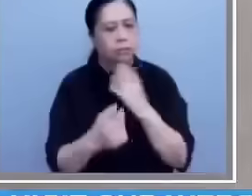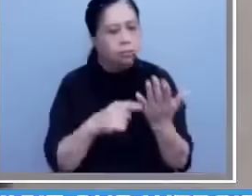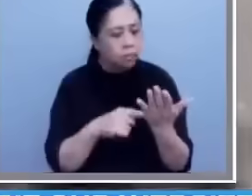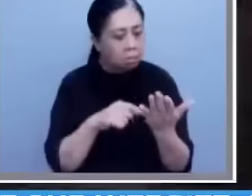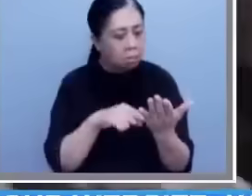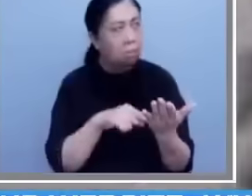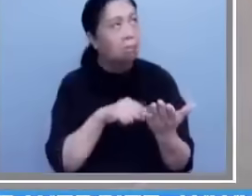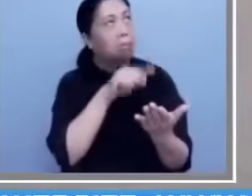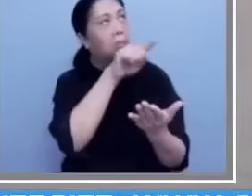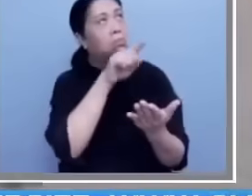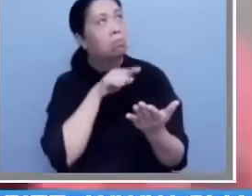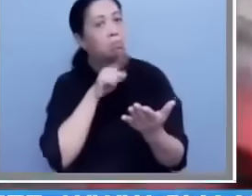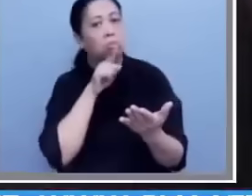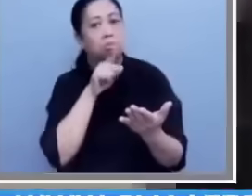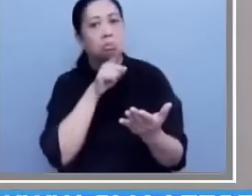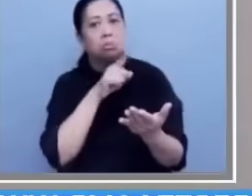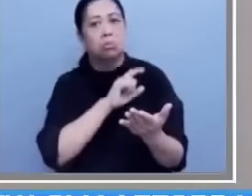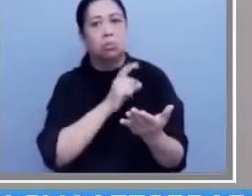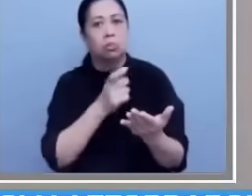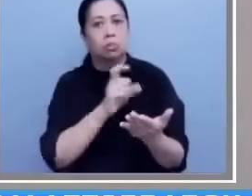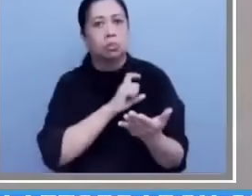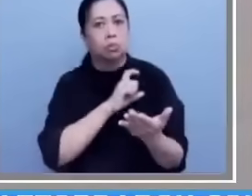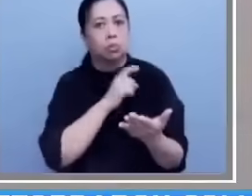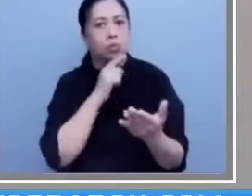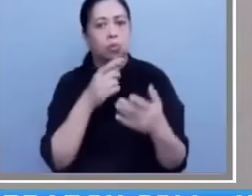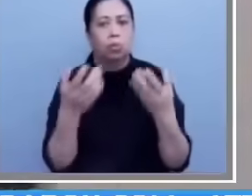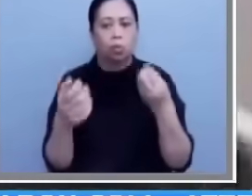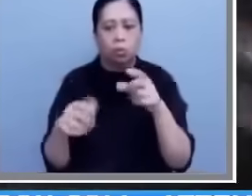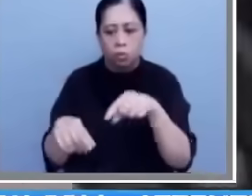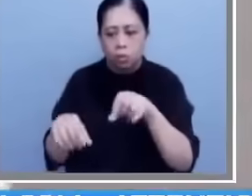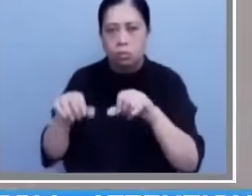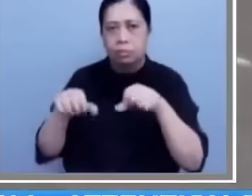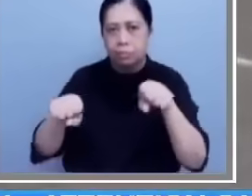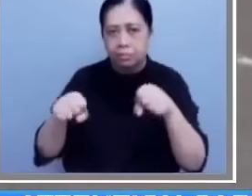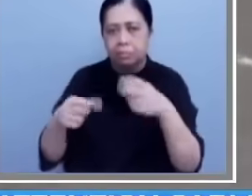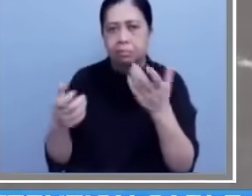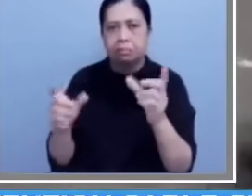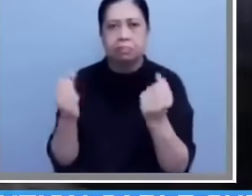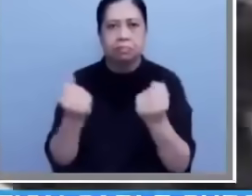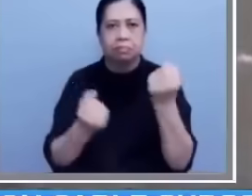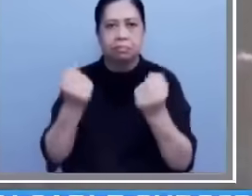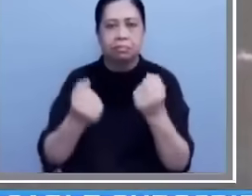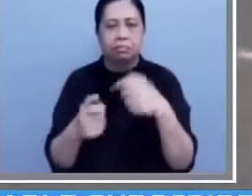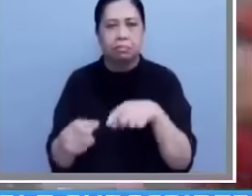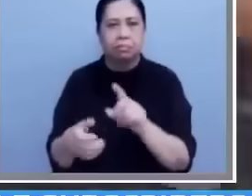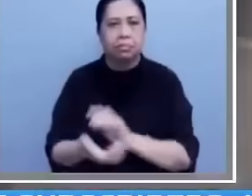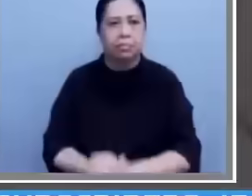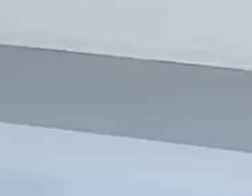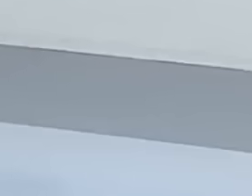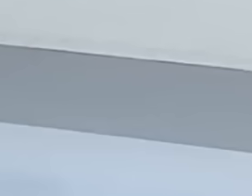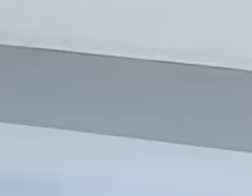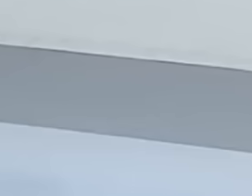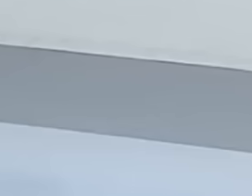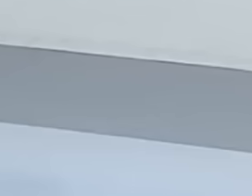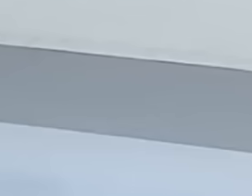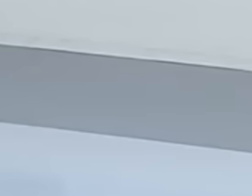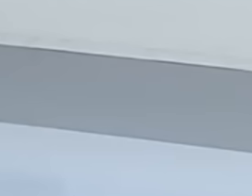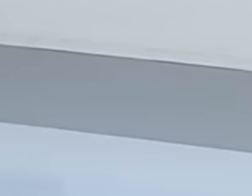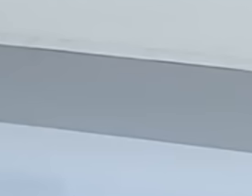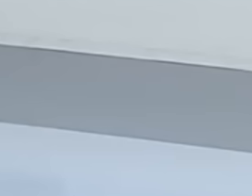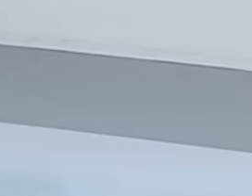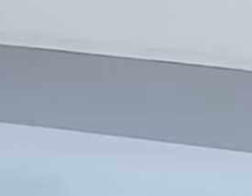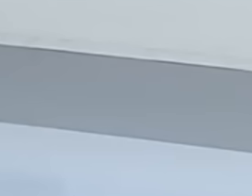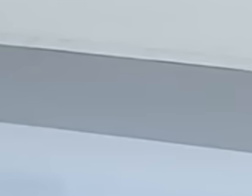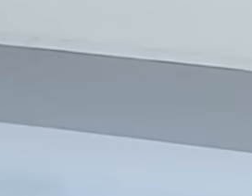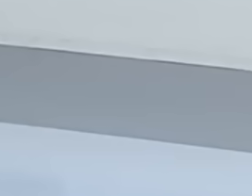mga license drivers po. Maraming salamat po, PNP spokesperson Colonel Jean Fajardo. Mga